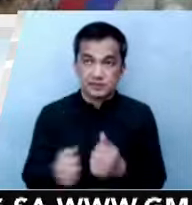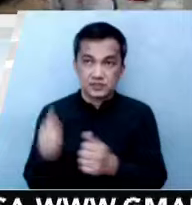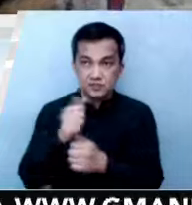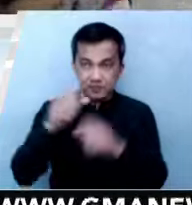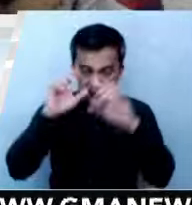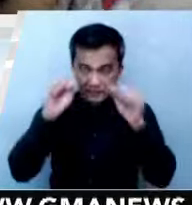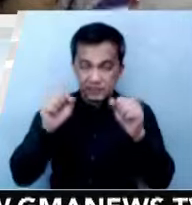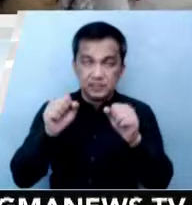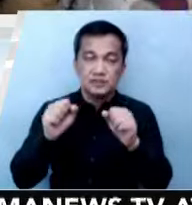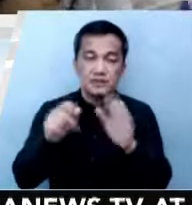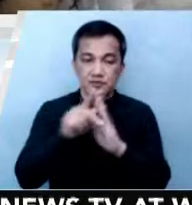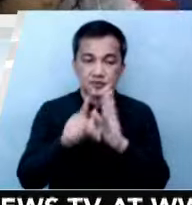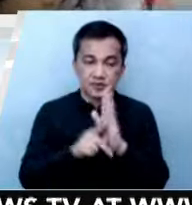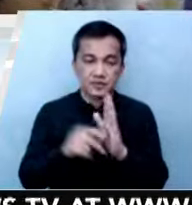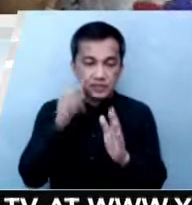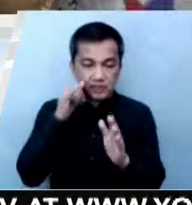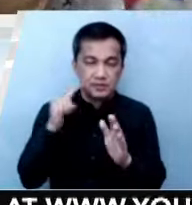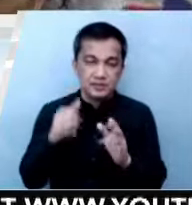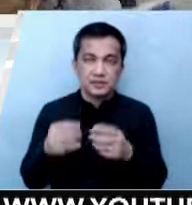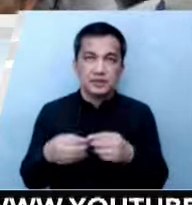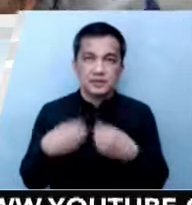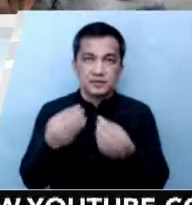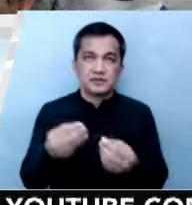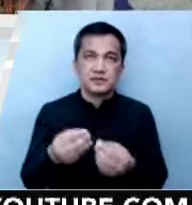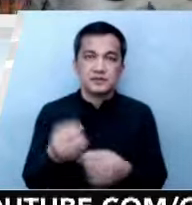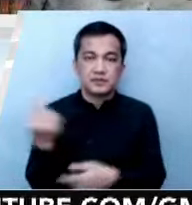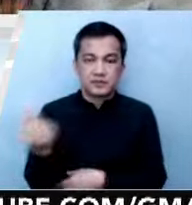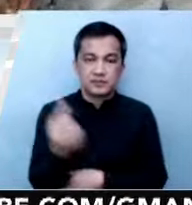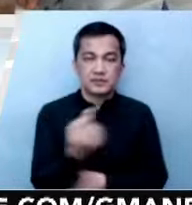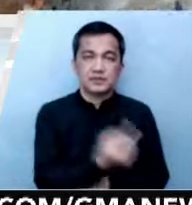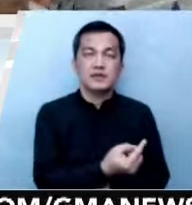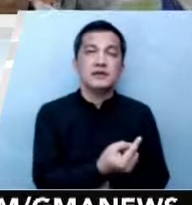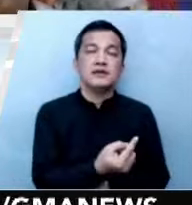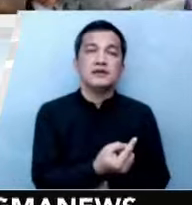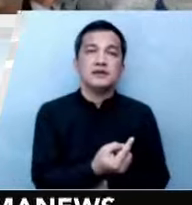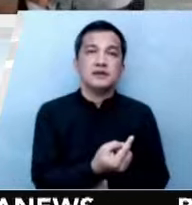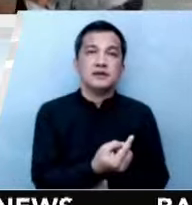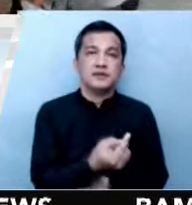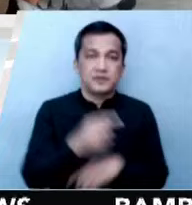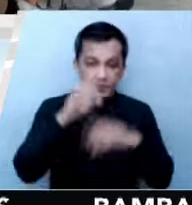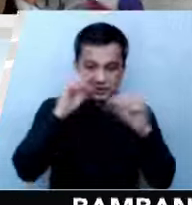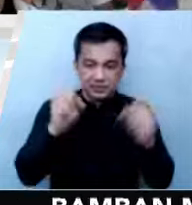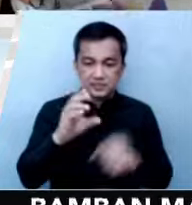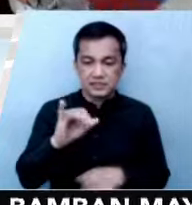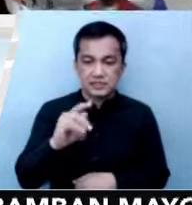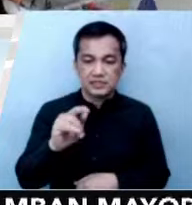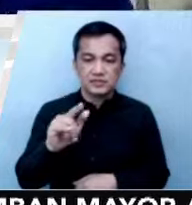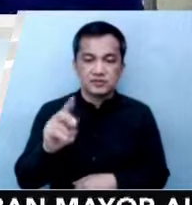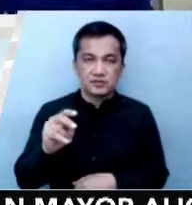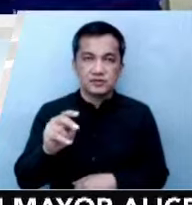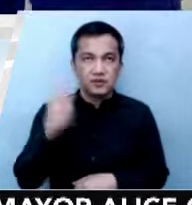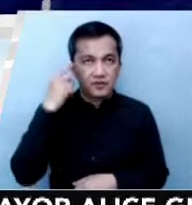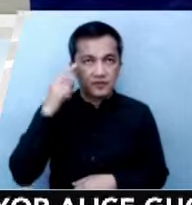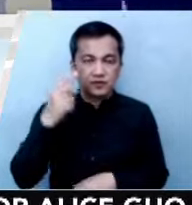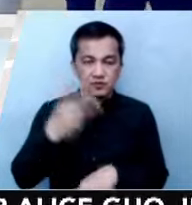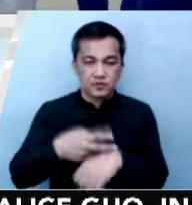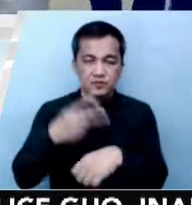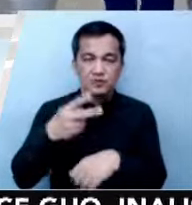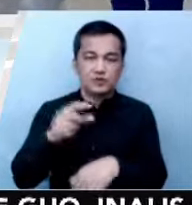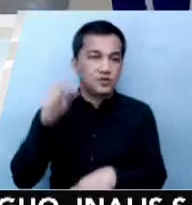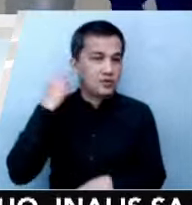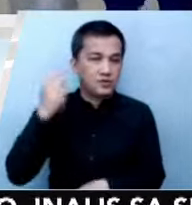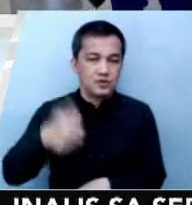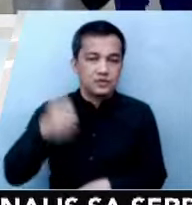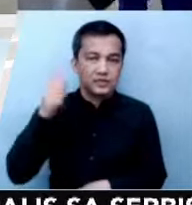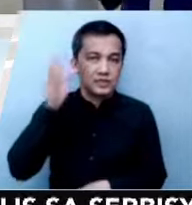ay bibigyan sila, gagawaran ng bawat atleta ng Presidential Citation at para kay double gold winner Carlos Yulo ay